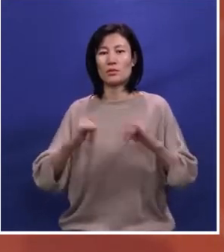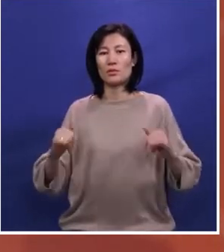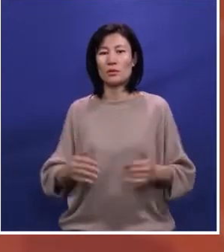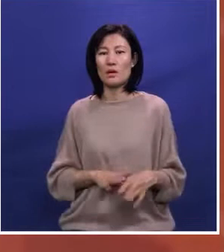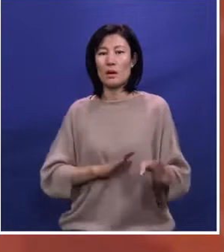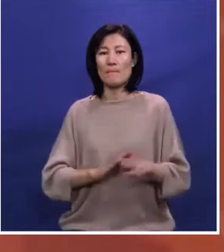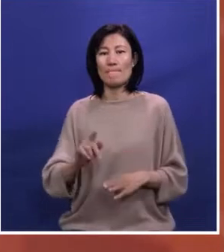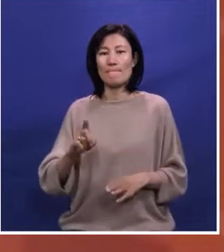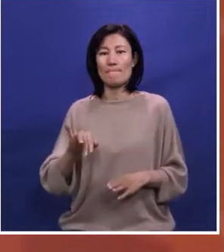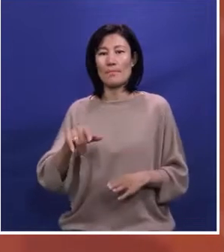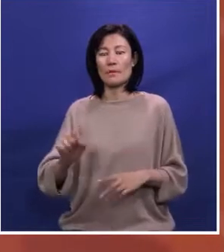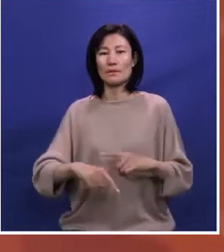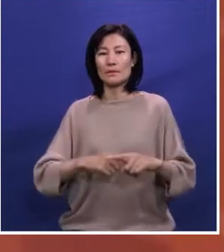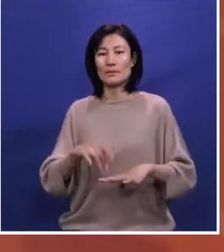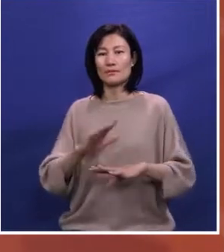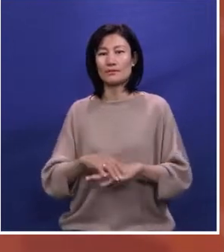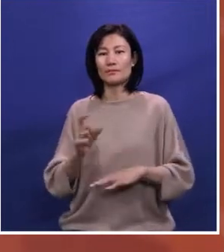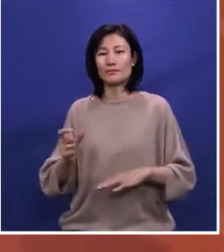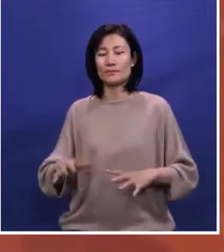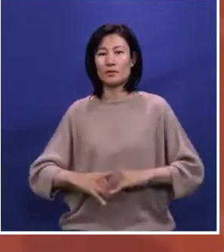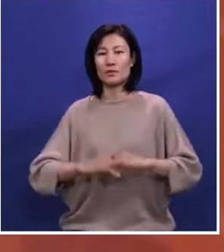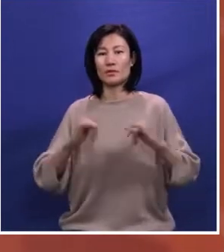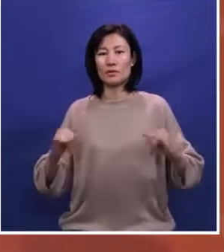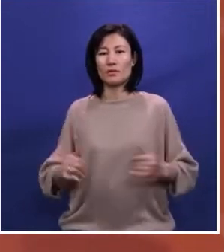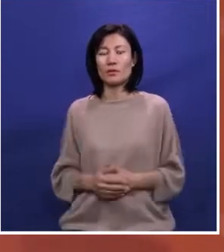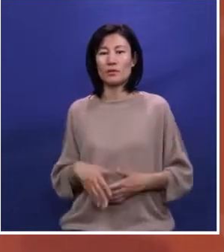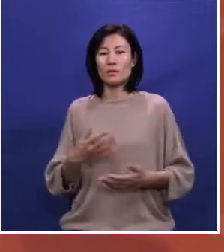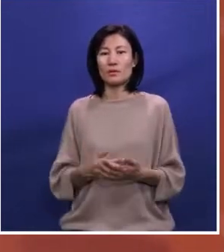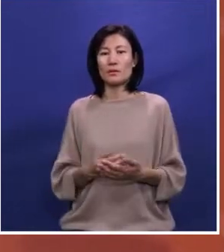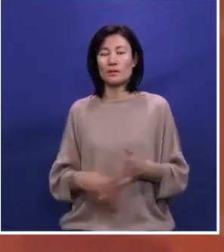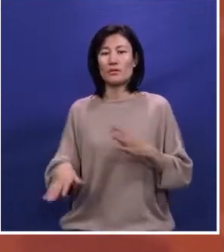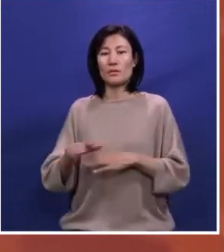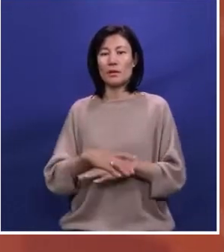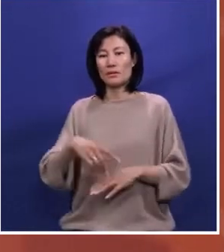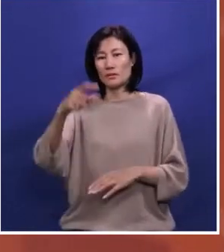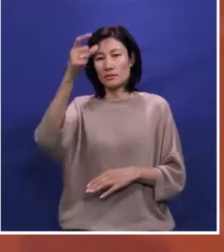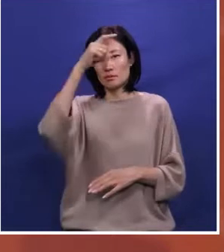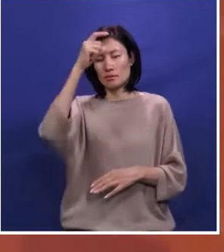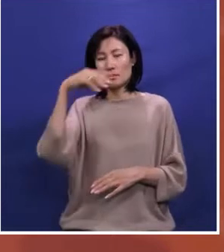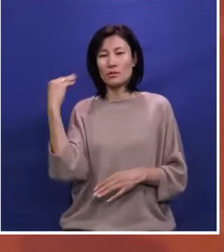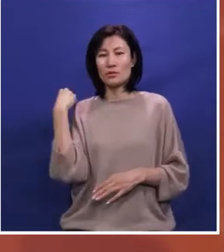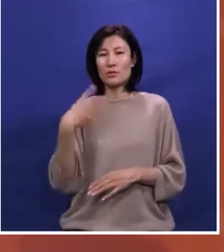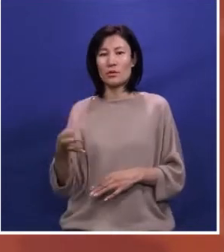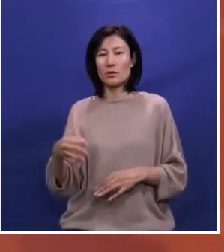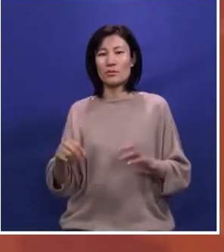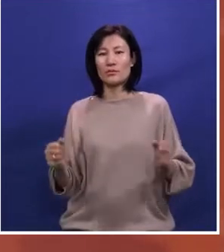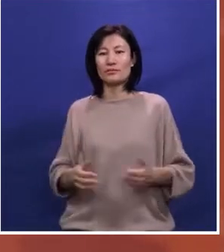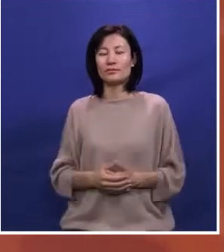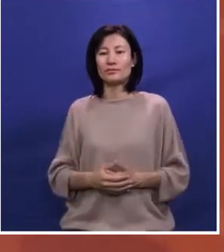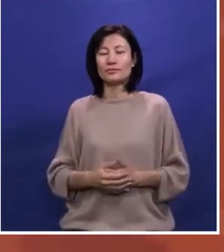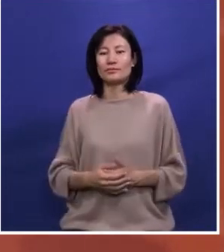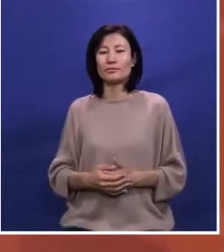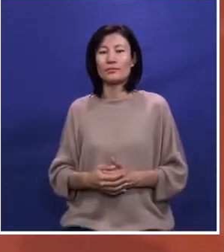бізге Түркістан халқына үлкен бір сынақ. Себебі бүкіл түркі дүниесі Түркістанның орналасына айналуға әрбір